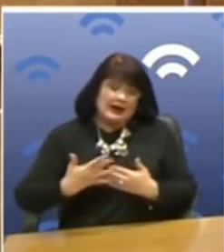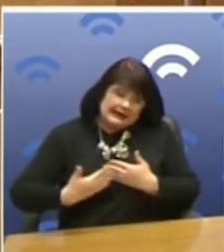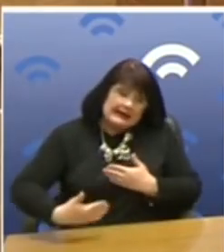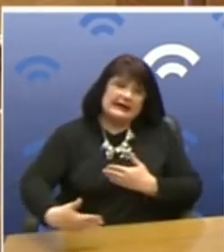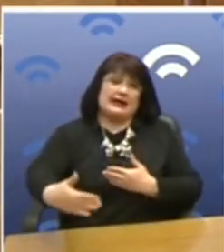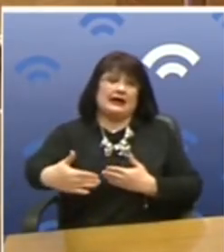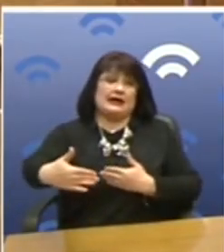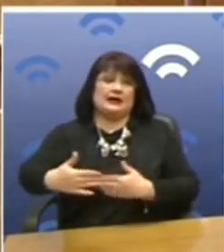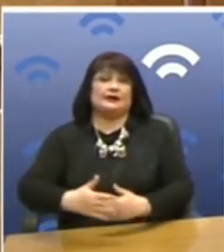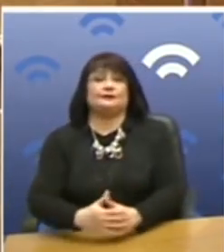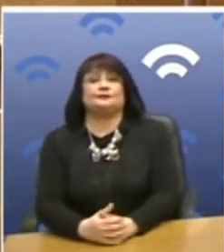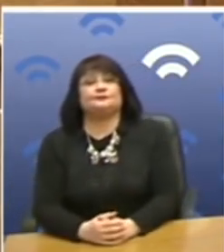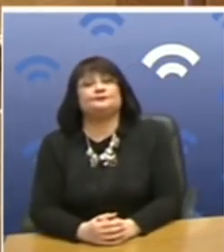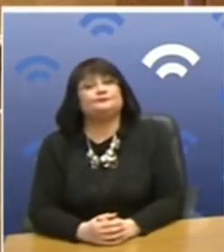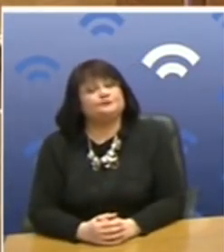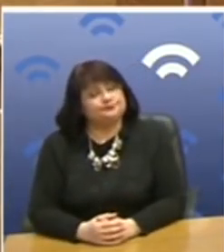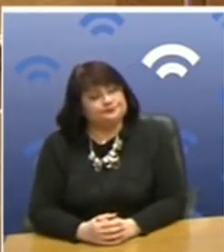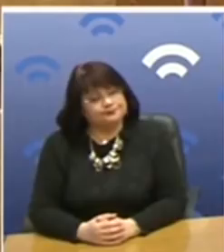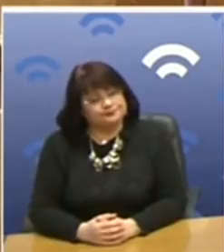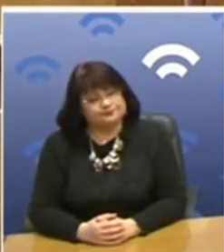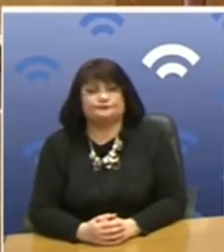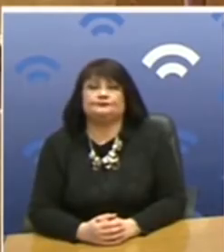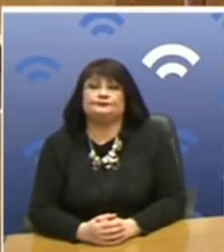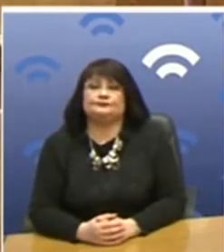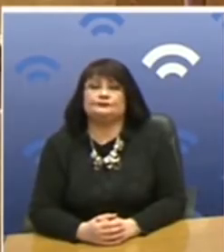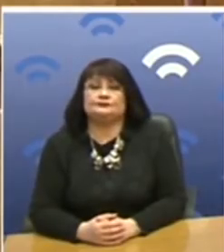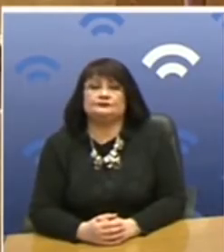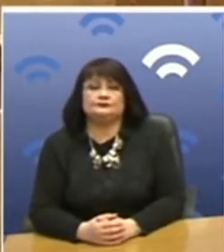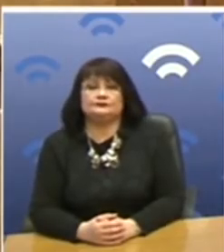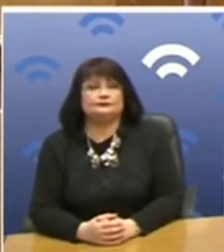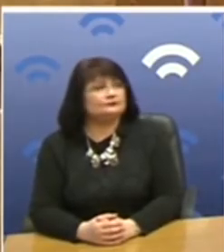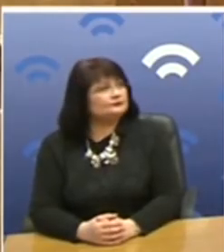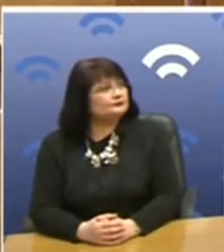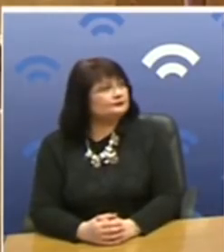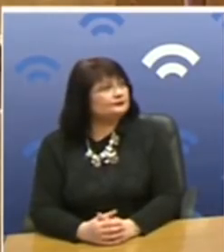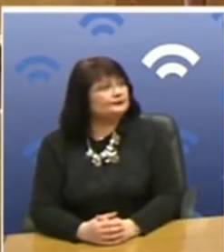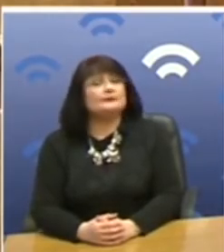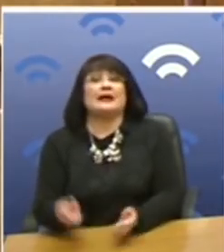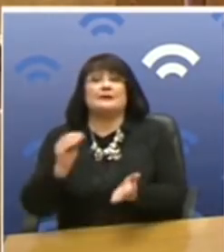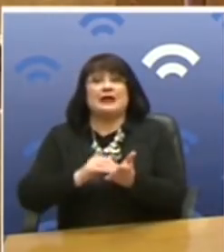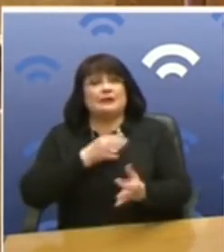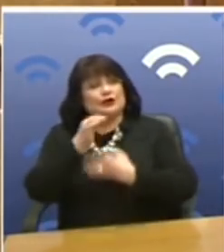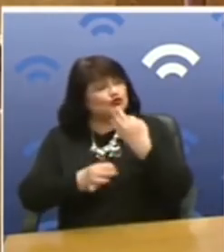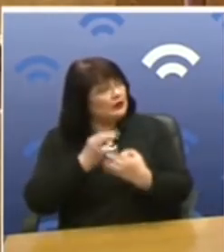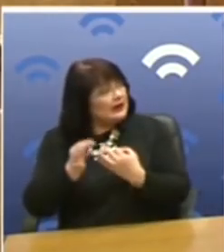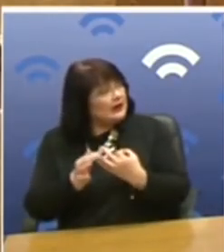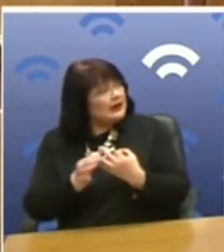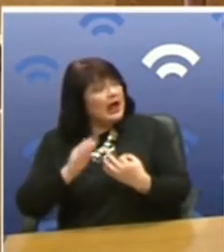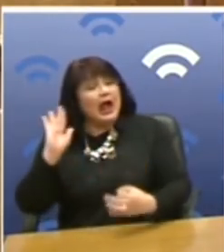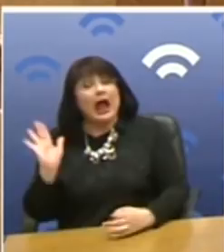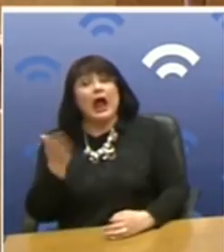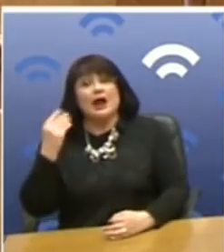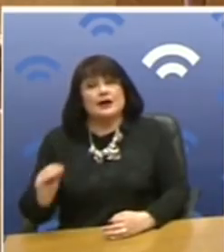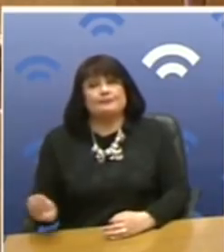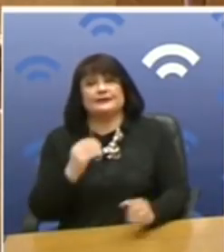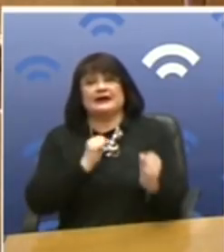μακροπρόθεσμα. Την εκθέτει πολύ στις διεθνείς διακυμάνσεις και σας επισημέναμε πως αν εκδηλωθεί μια